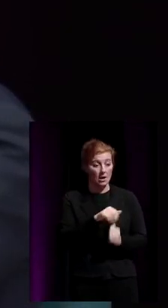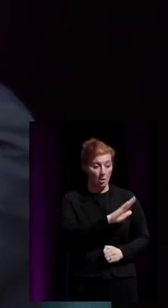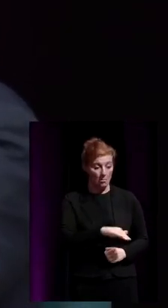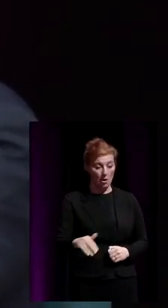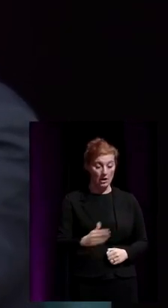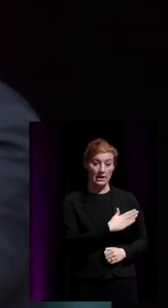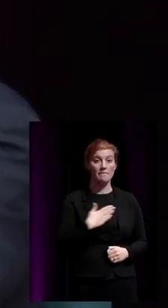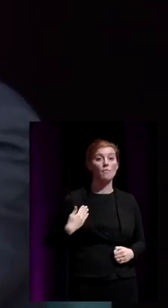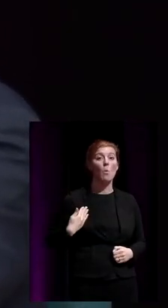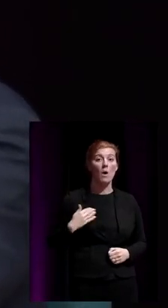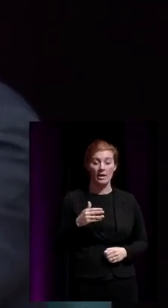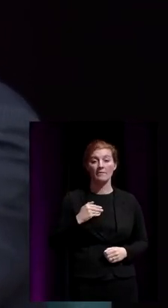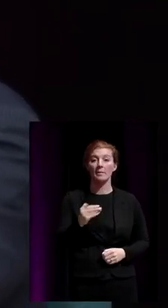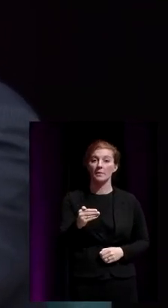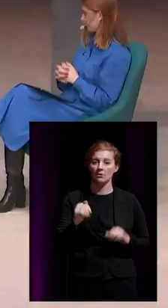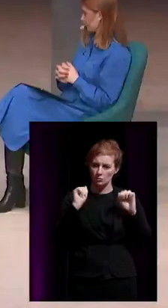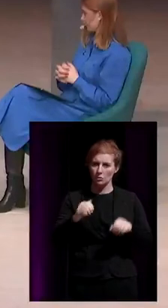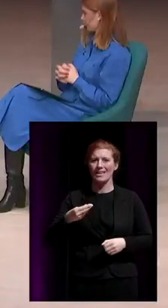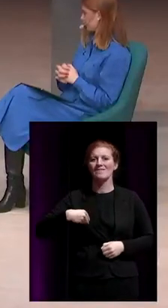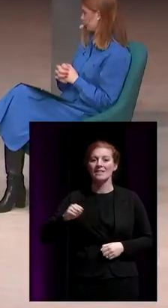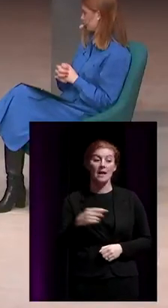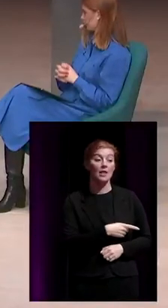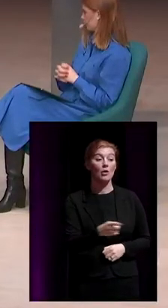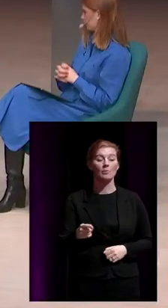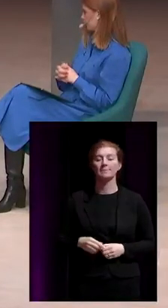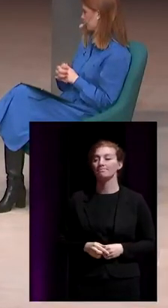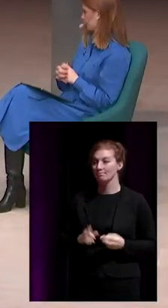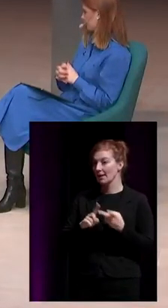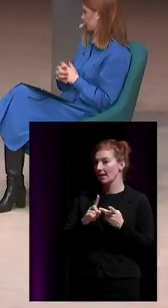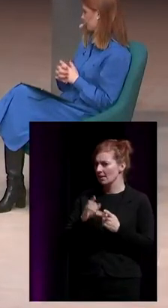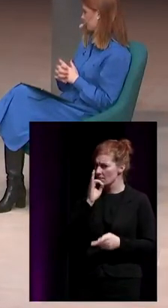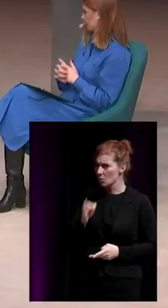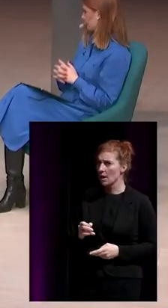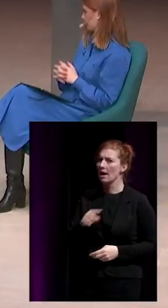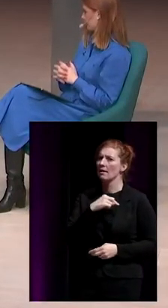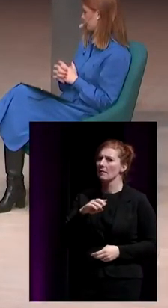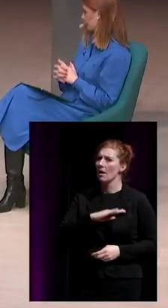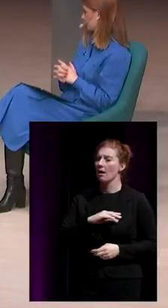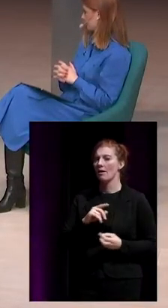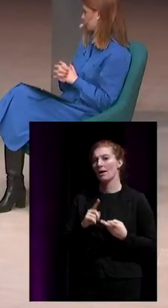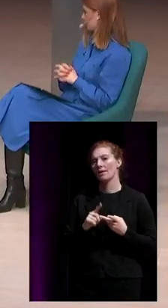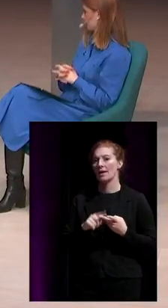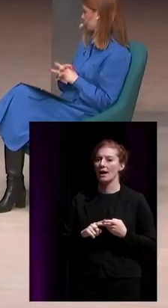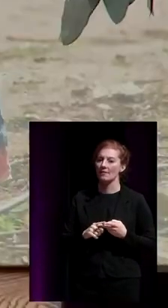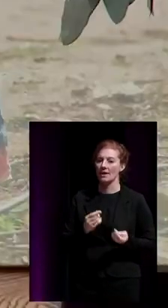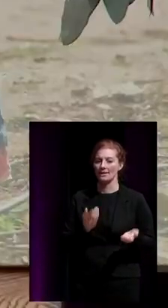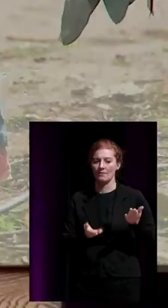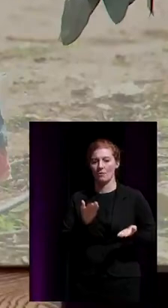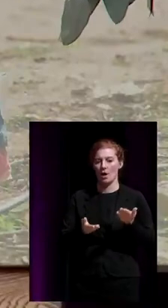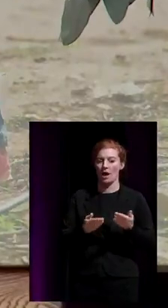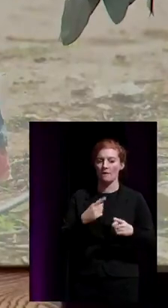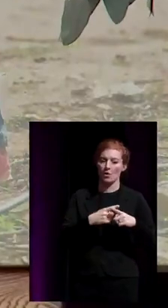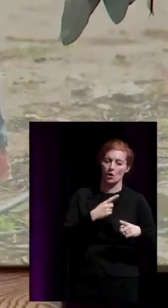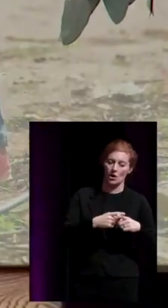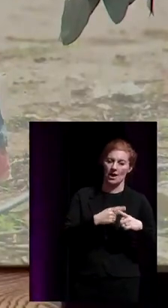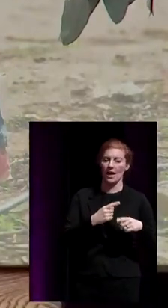investera i dem. Och en annan fråga, vi har ju alla våra liksom olika komparativa fördelar här. Man sitter i riksdagen